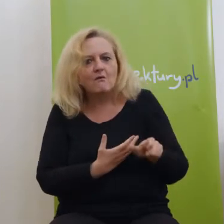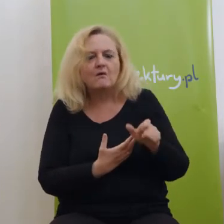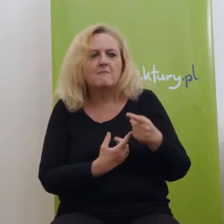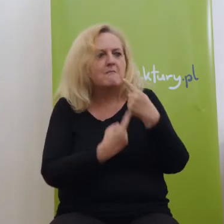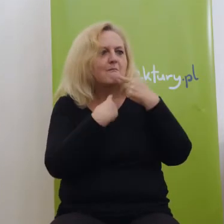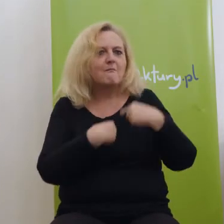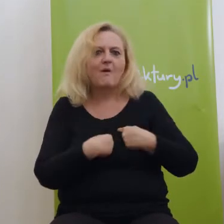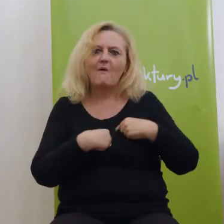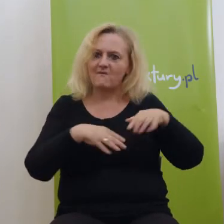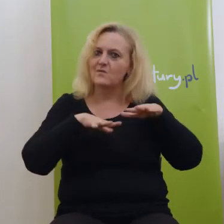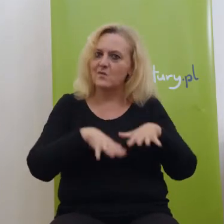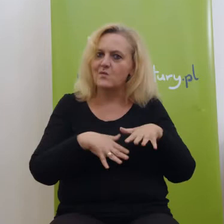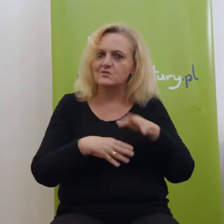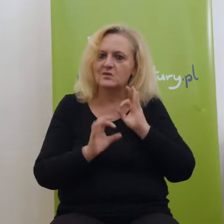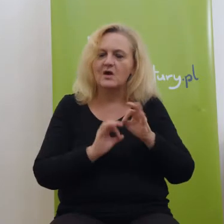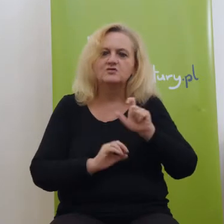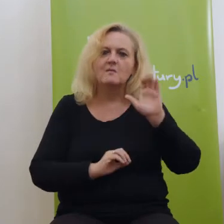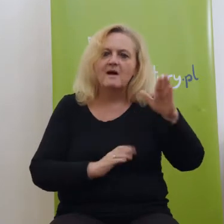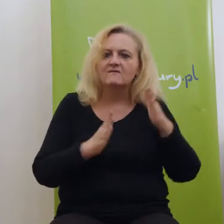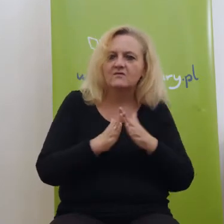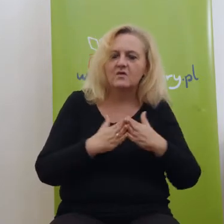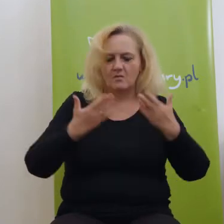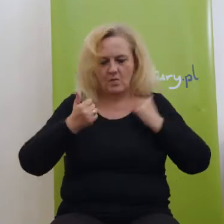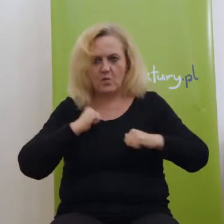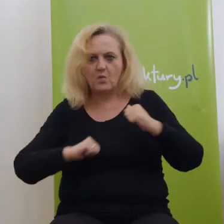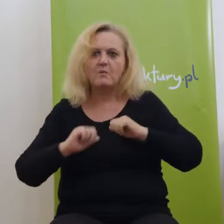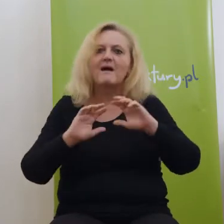mówi. Co mamy w domu, co mamy na sobie.